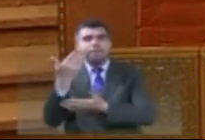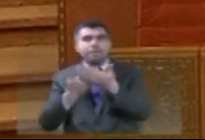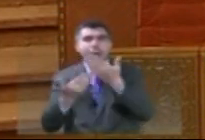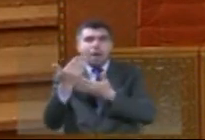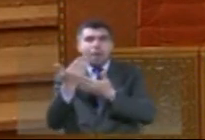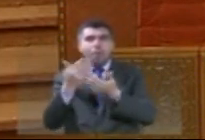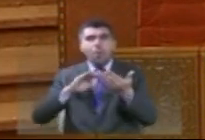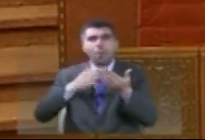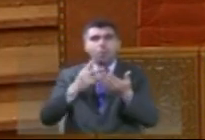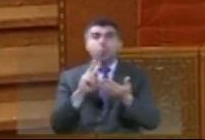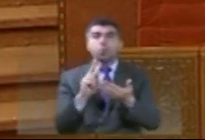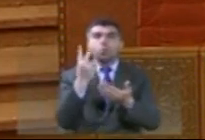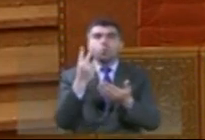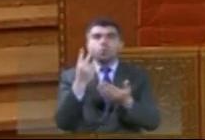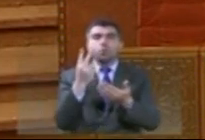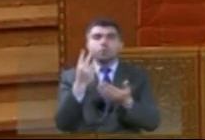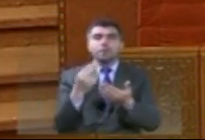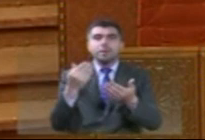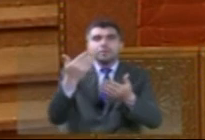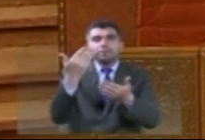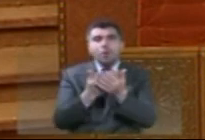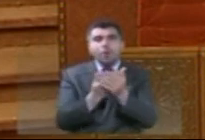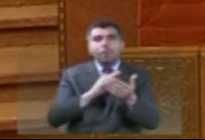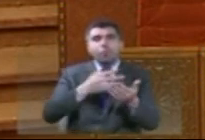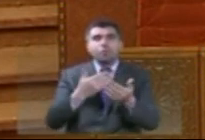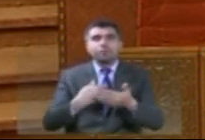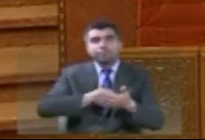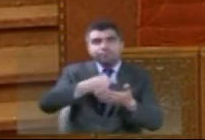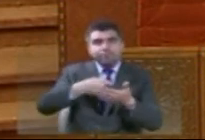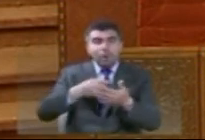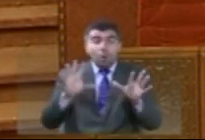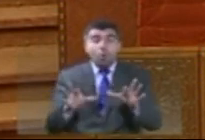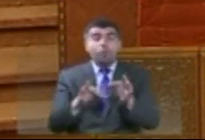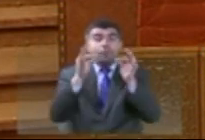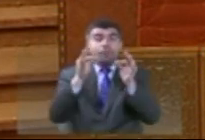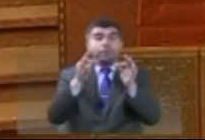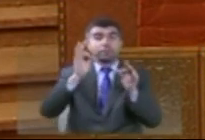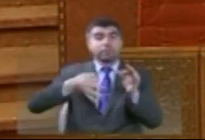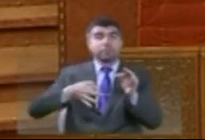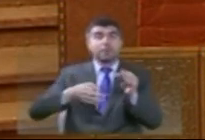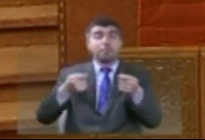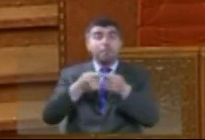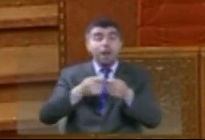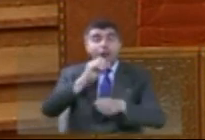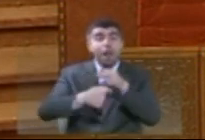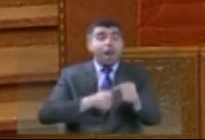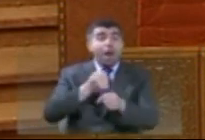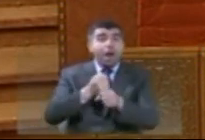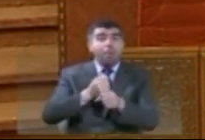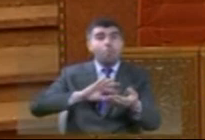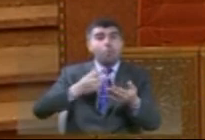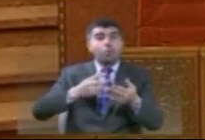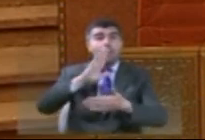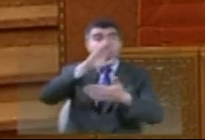يقدم الامكان واحد المشروع. ثم اطلقنا دراسه غنساليوها هذه السنه، سميناها المخطط الوطني لتتمين